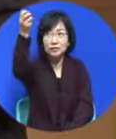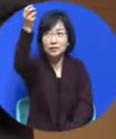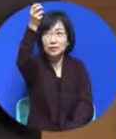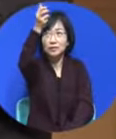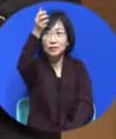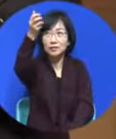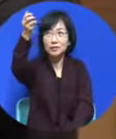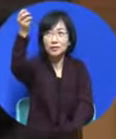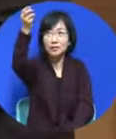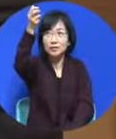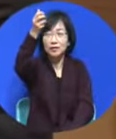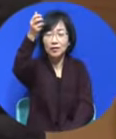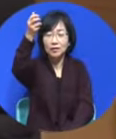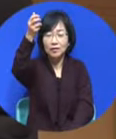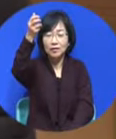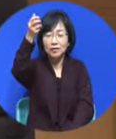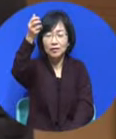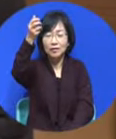2도